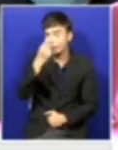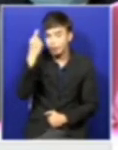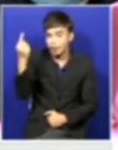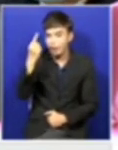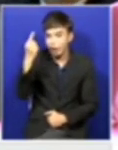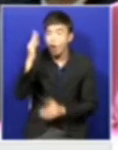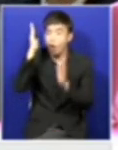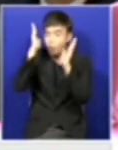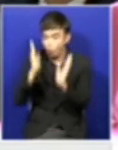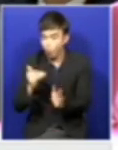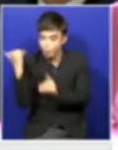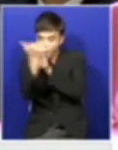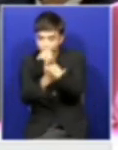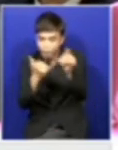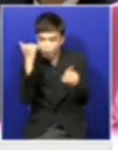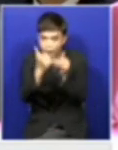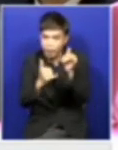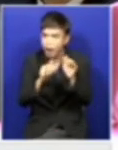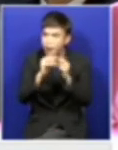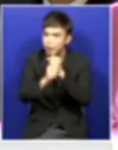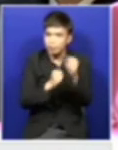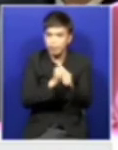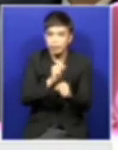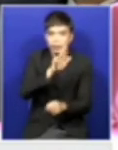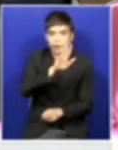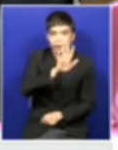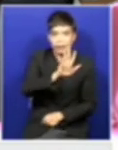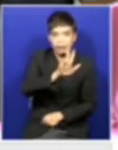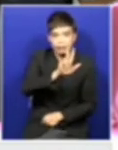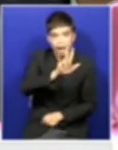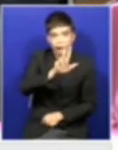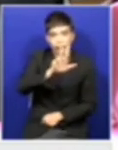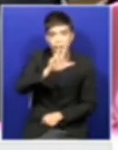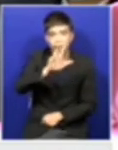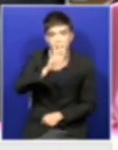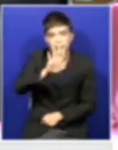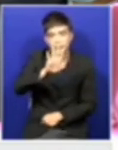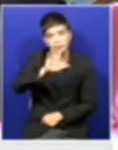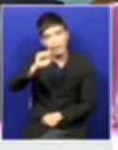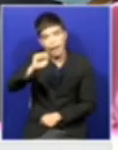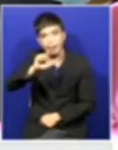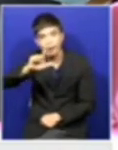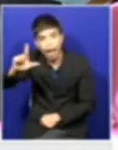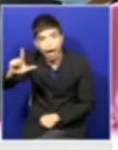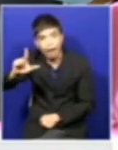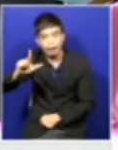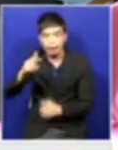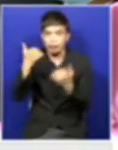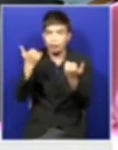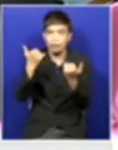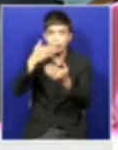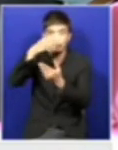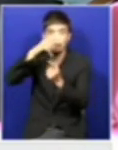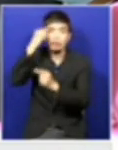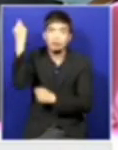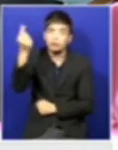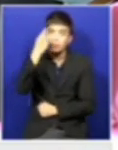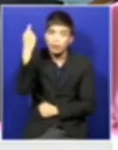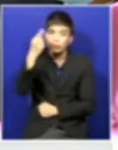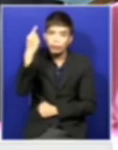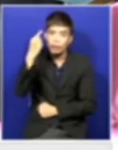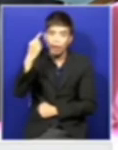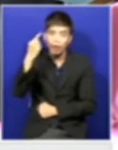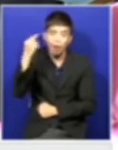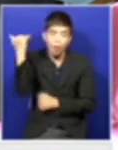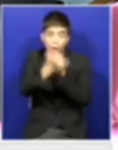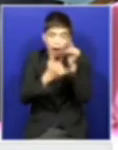ที่นำให้ประเทศไทยมากที่สุดปีละ 3-4 แสนล้านบาทนะครับวันนี้ไปดูครับรถเครื่องบินก็